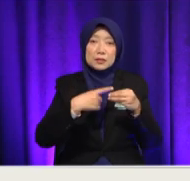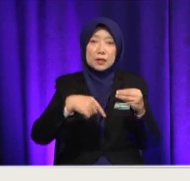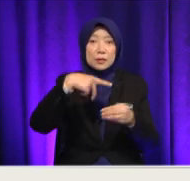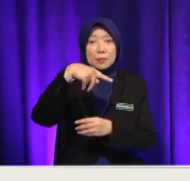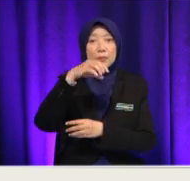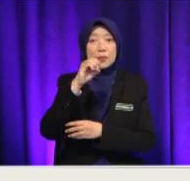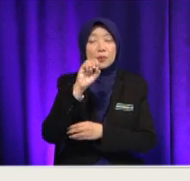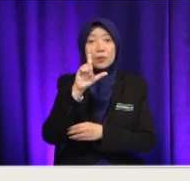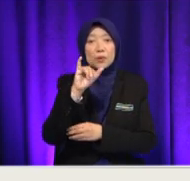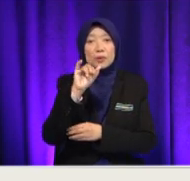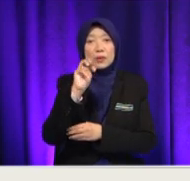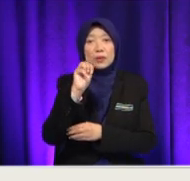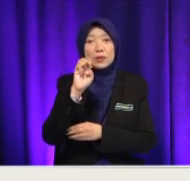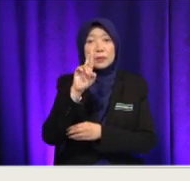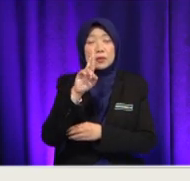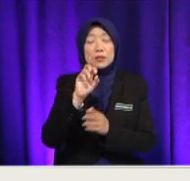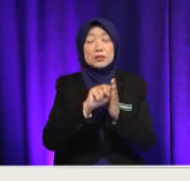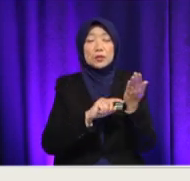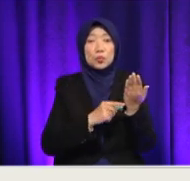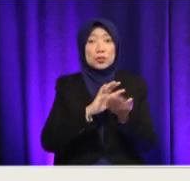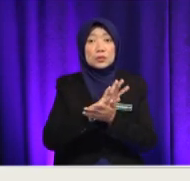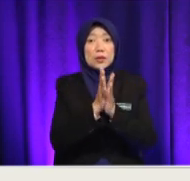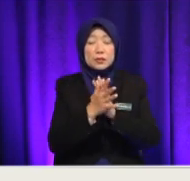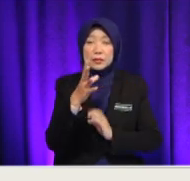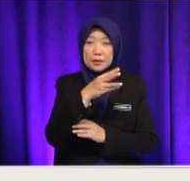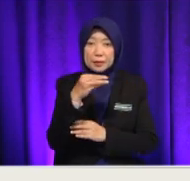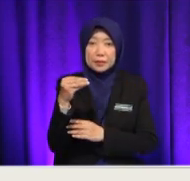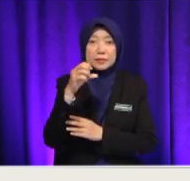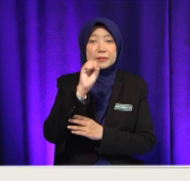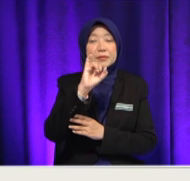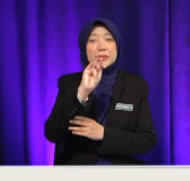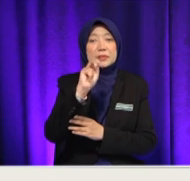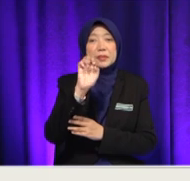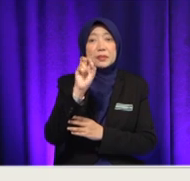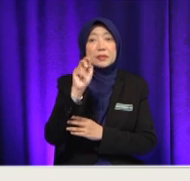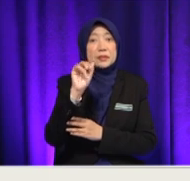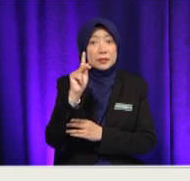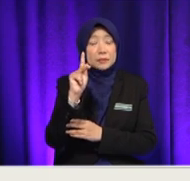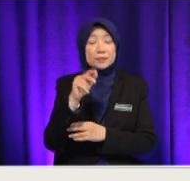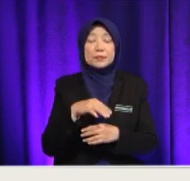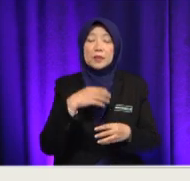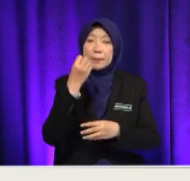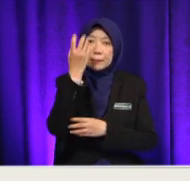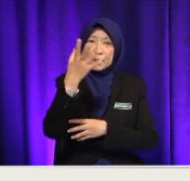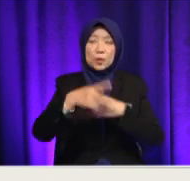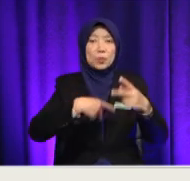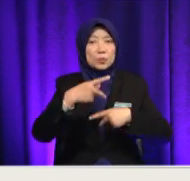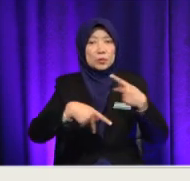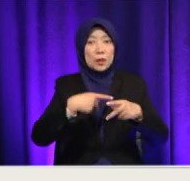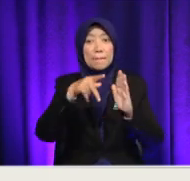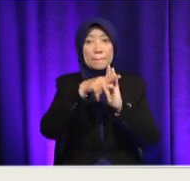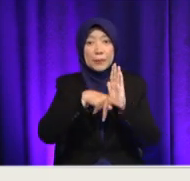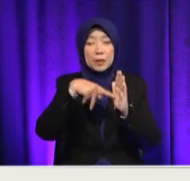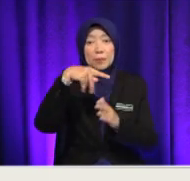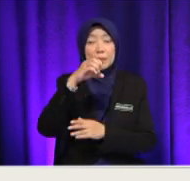dan polimer sintetik. Okey. Okay. Yang kedua, kita ada untuk menerangkan proses pempolimeran